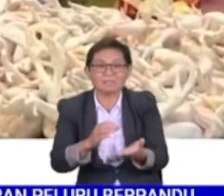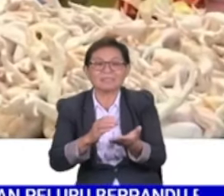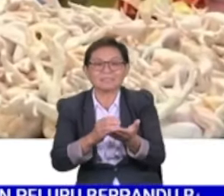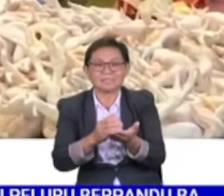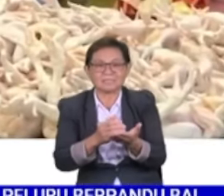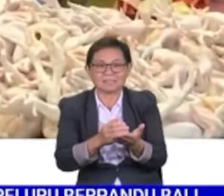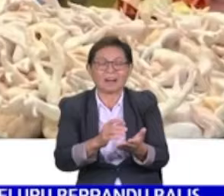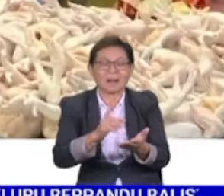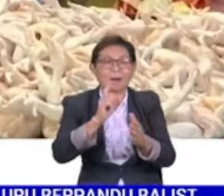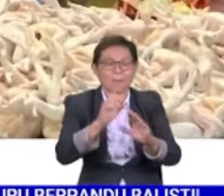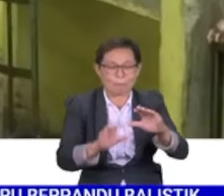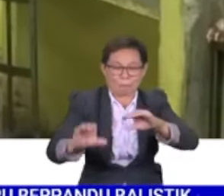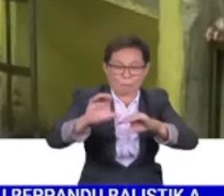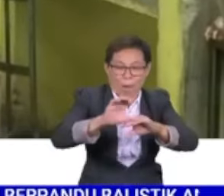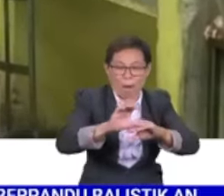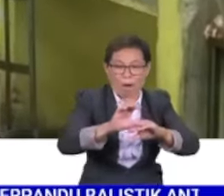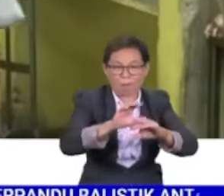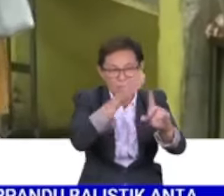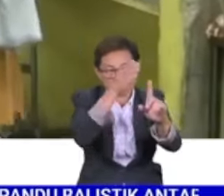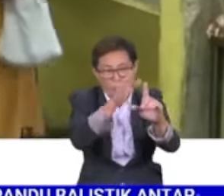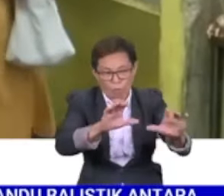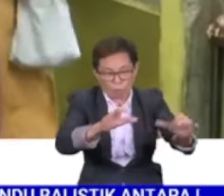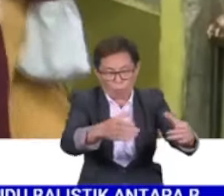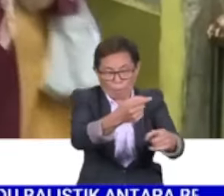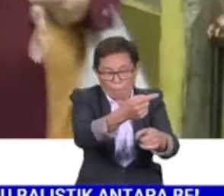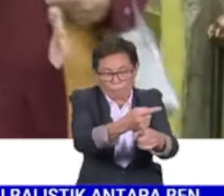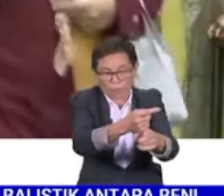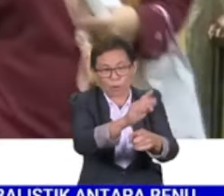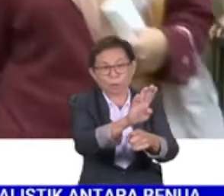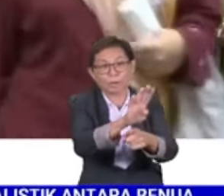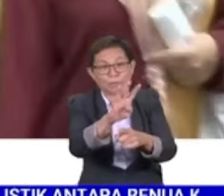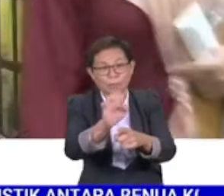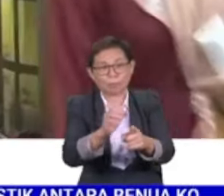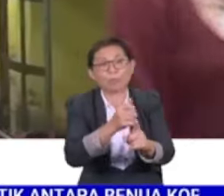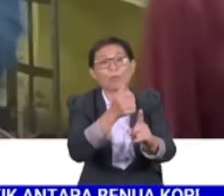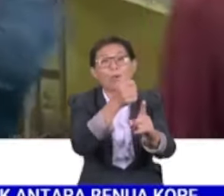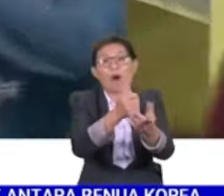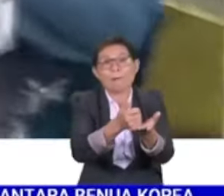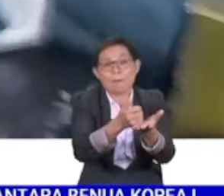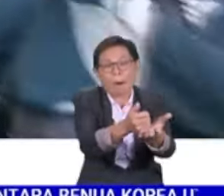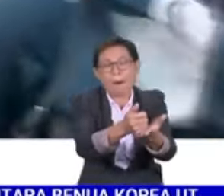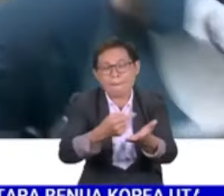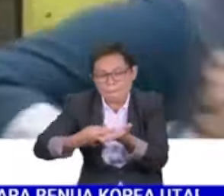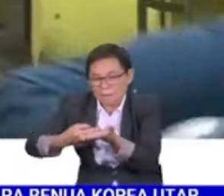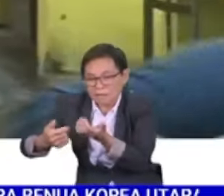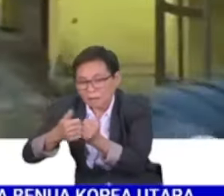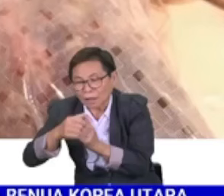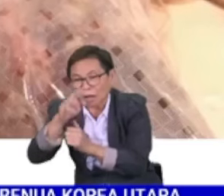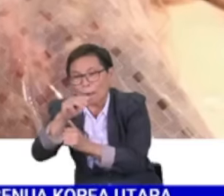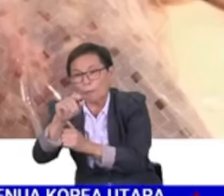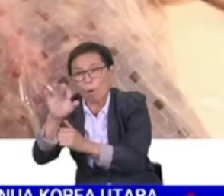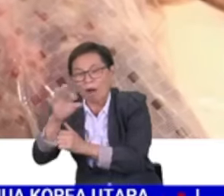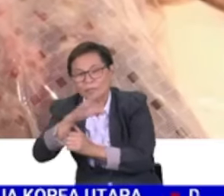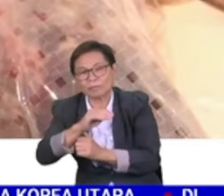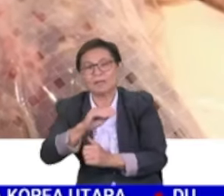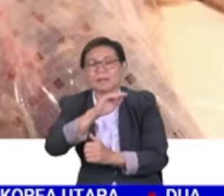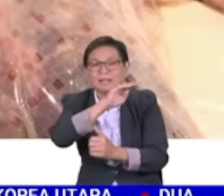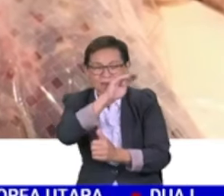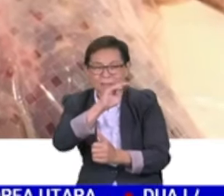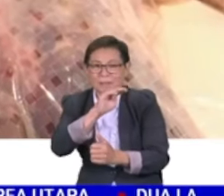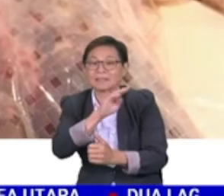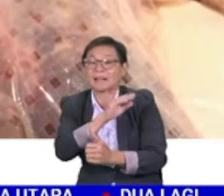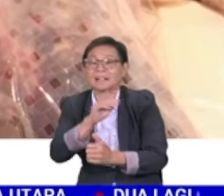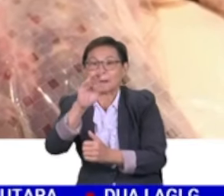bersasar kepada golongan B40. Ia melibatkan perbincangan dengan Kementerian Keuangan, Kementerian Ekonomi dan